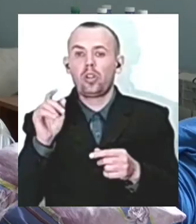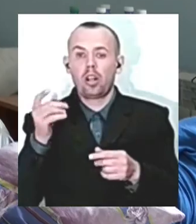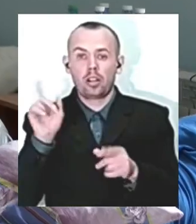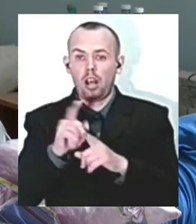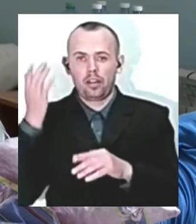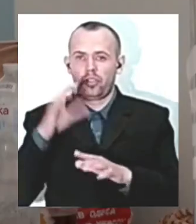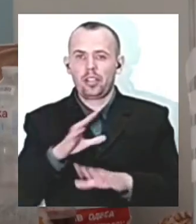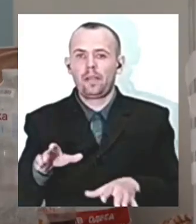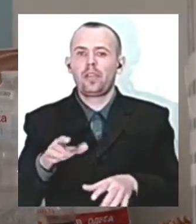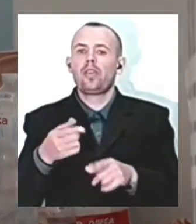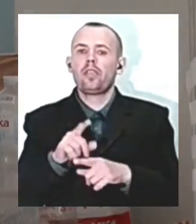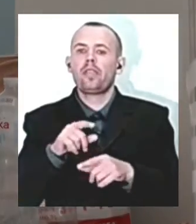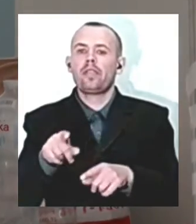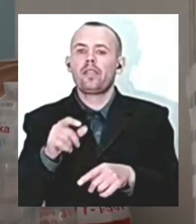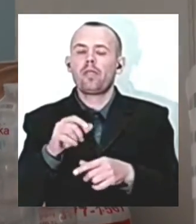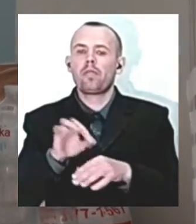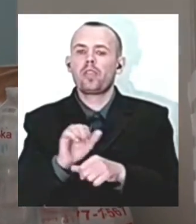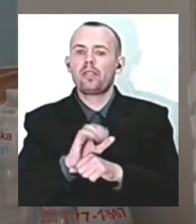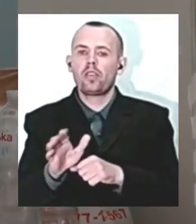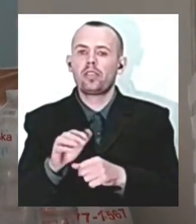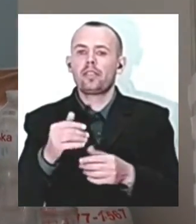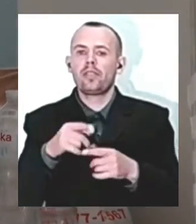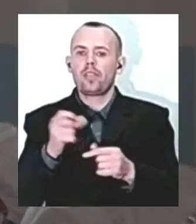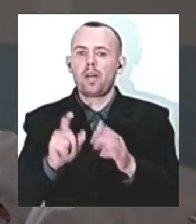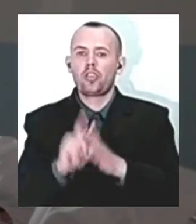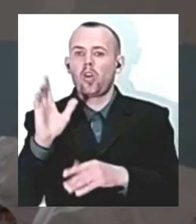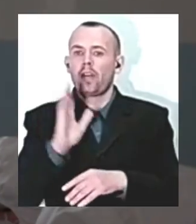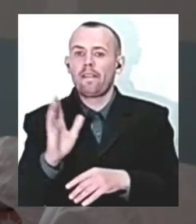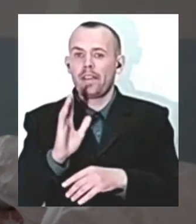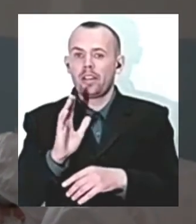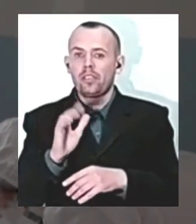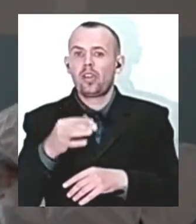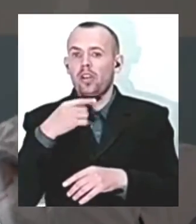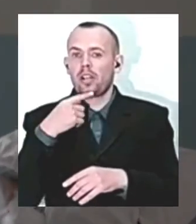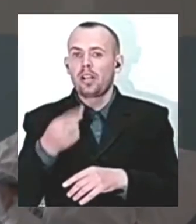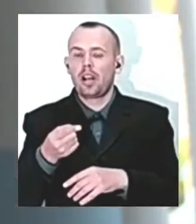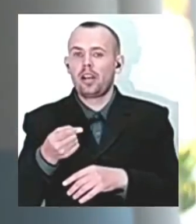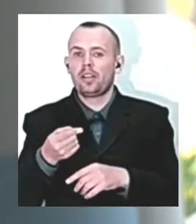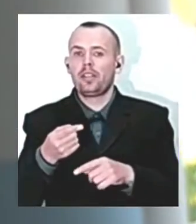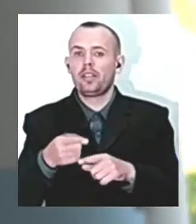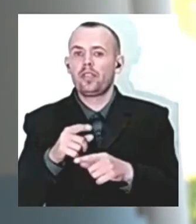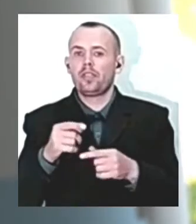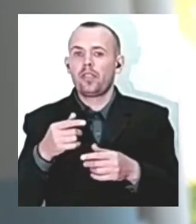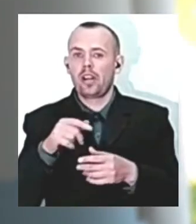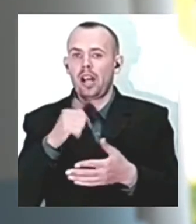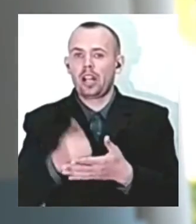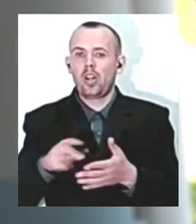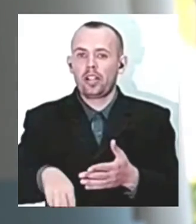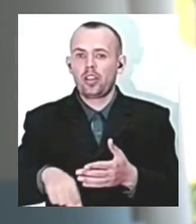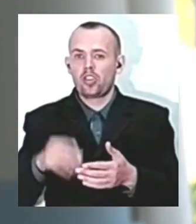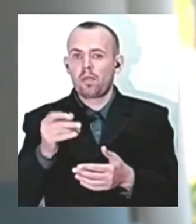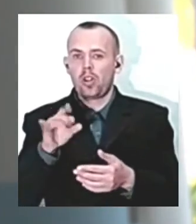хвилі захворювання відчули на початку вересня, каже виконувачка обов'язків генерального директора шпиталю Ольга